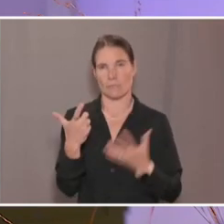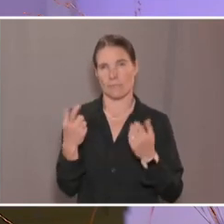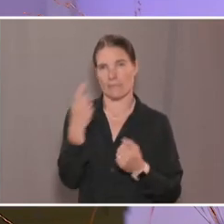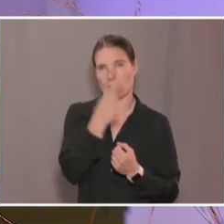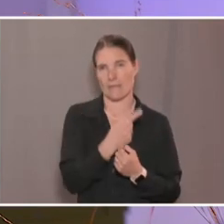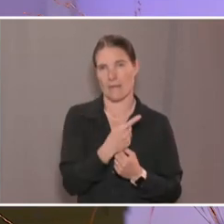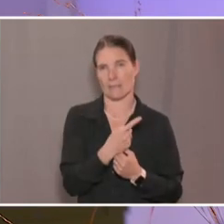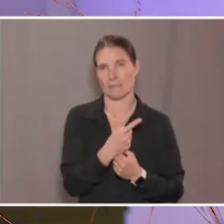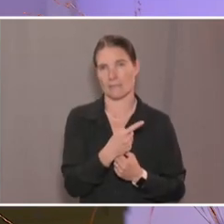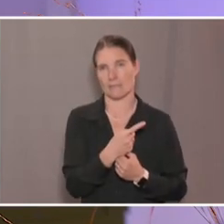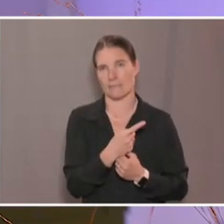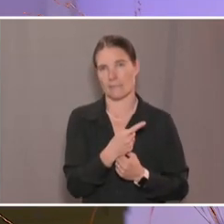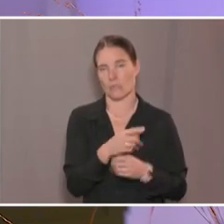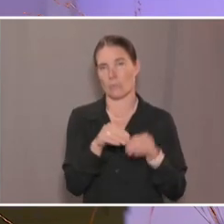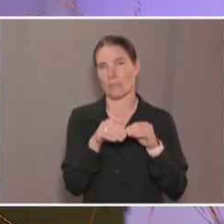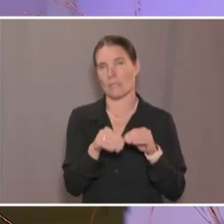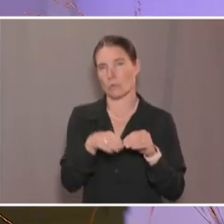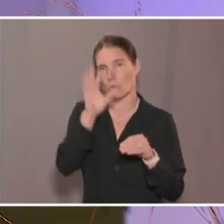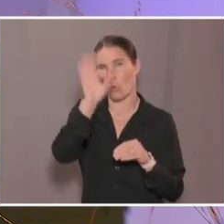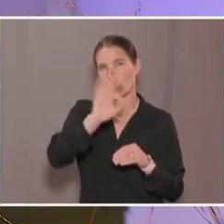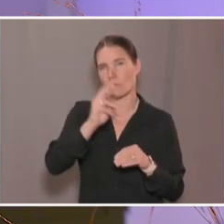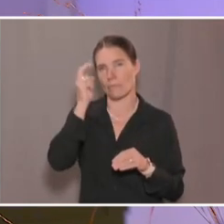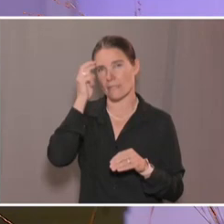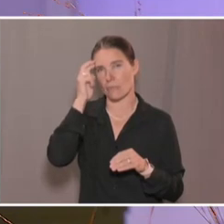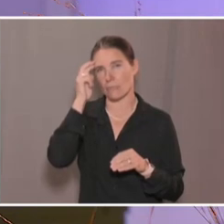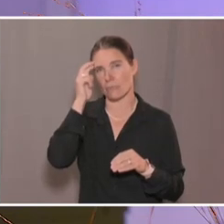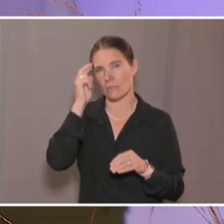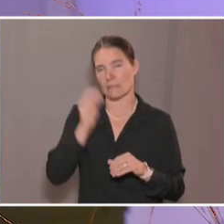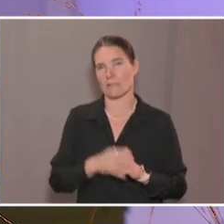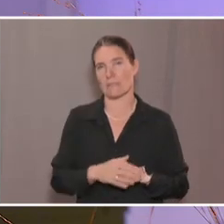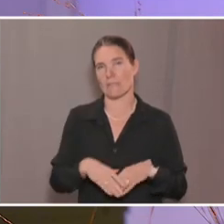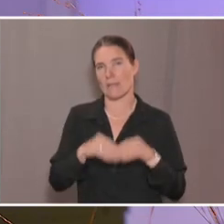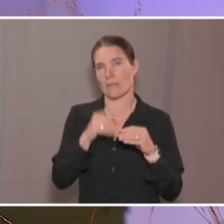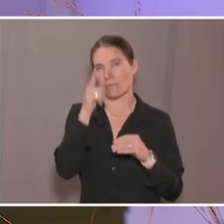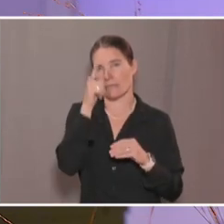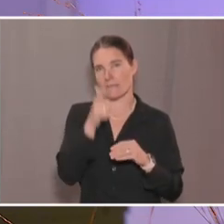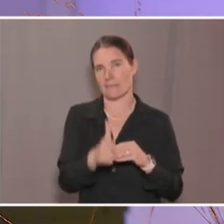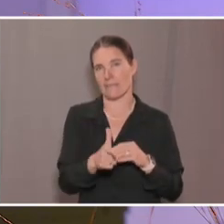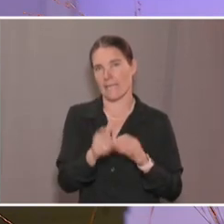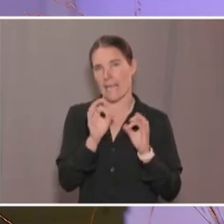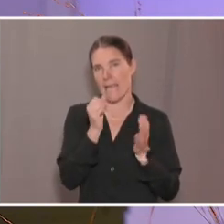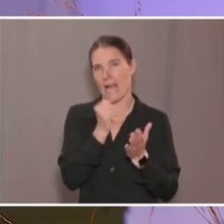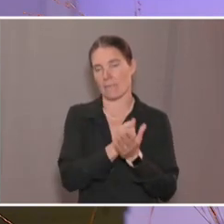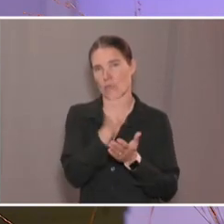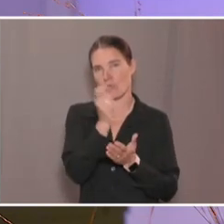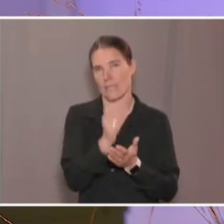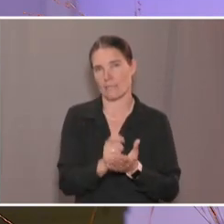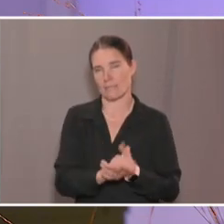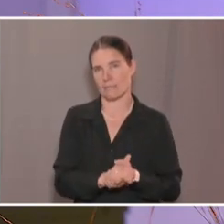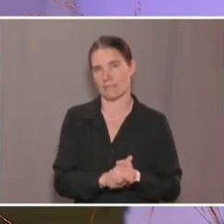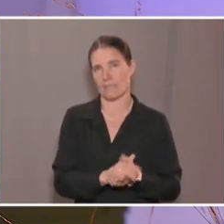in denen sich die Pädagogische Hochschule Flensburg mit anfangs 200 Lehramtsstudierenden